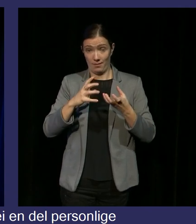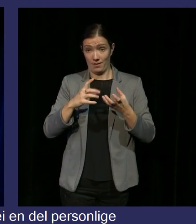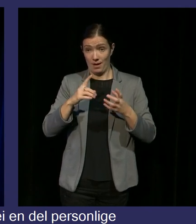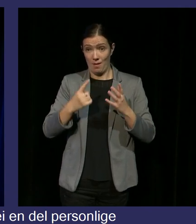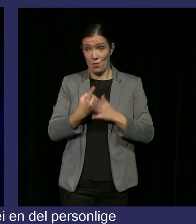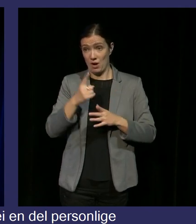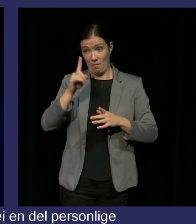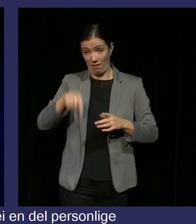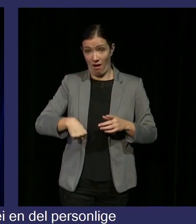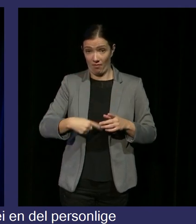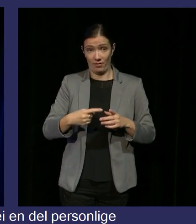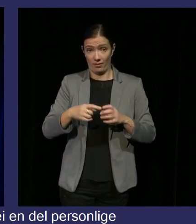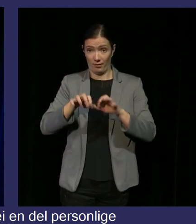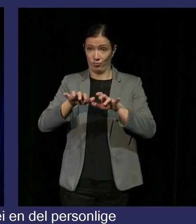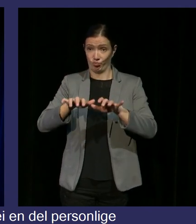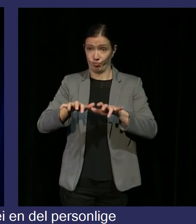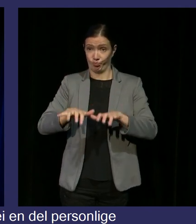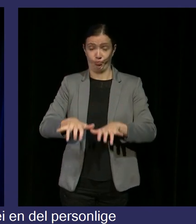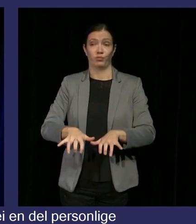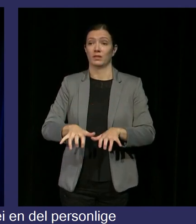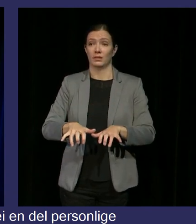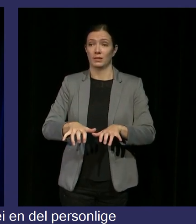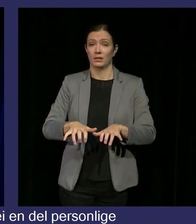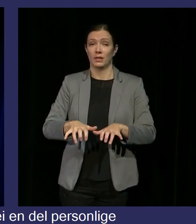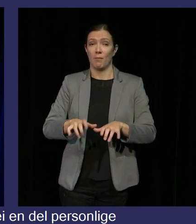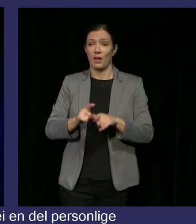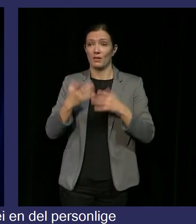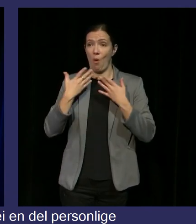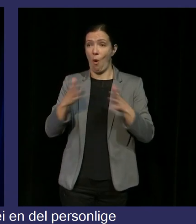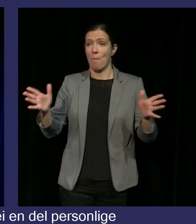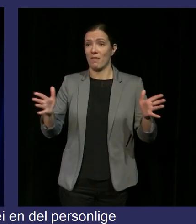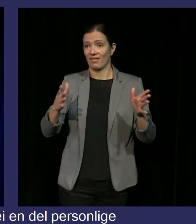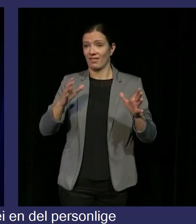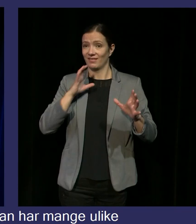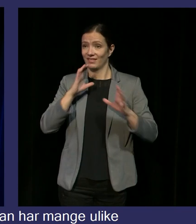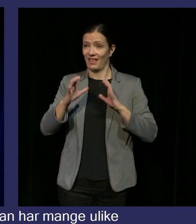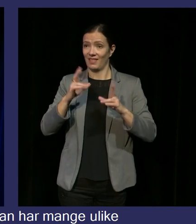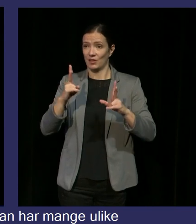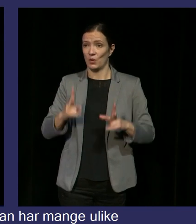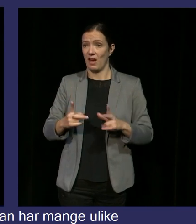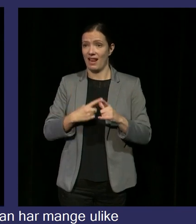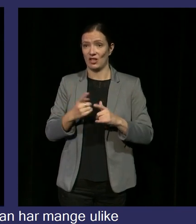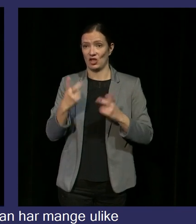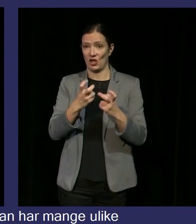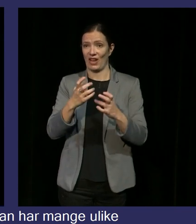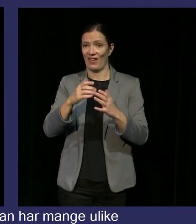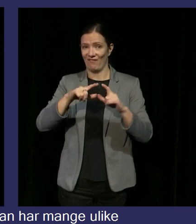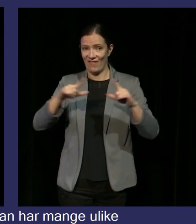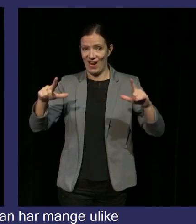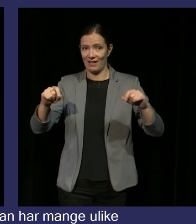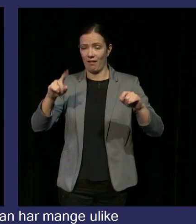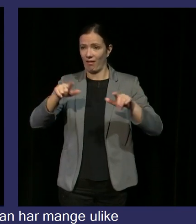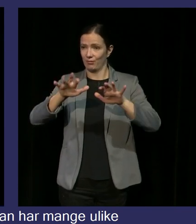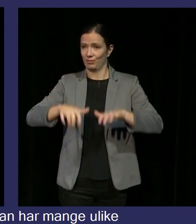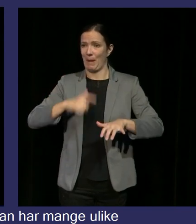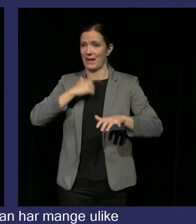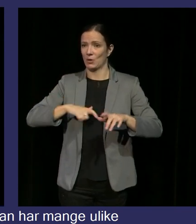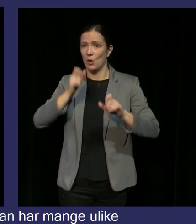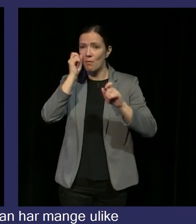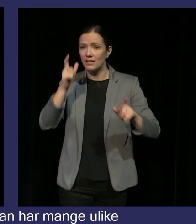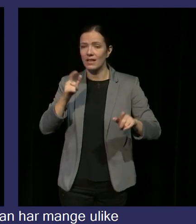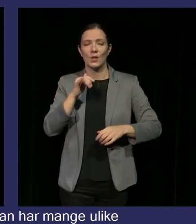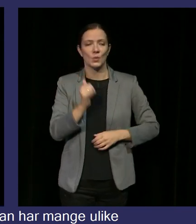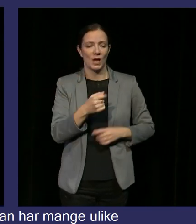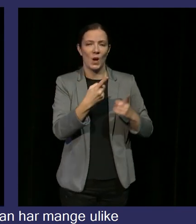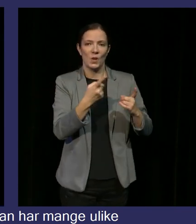komme i skade for å hamre en del personlige opplysninger i søkefelt, vel? Og det det som litt utfordringen som jeg skal tilbake til, altså at når man